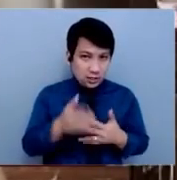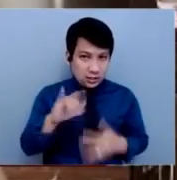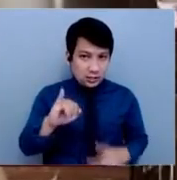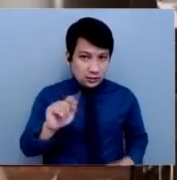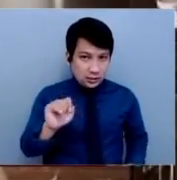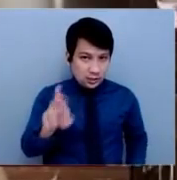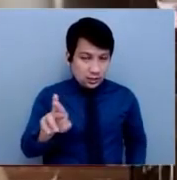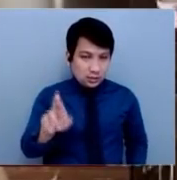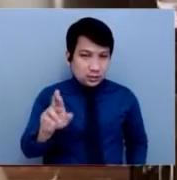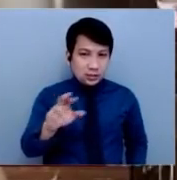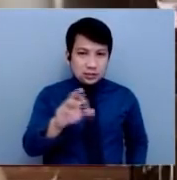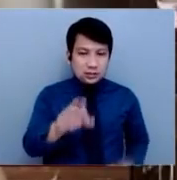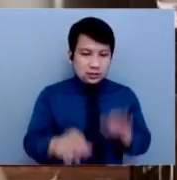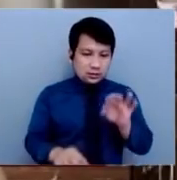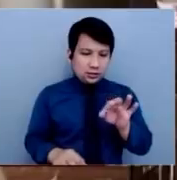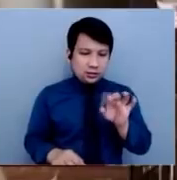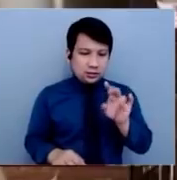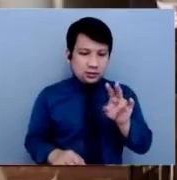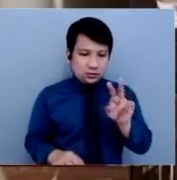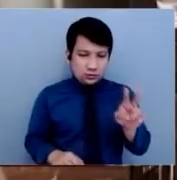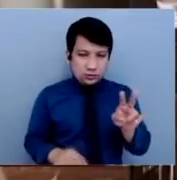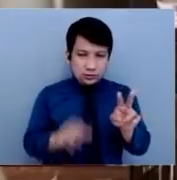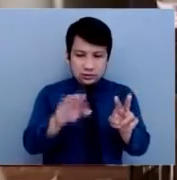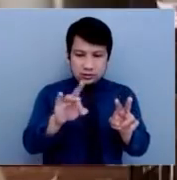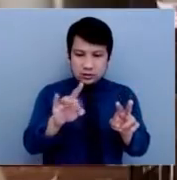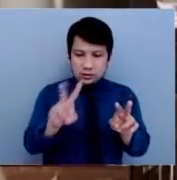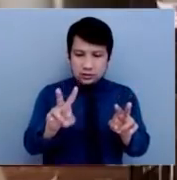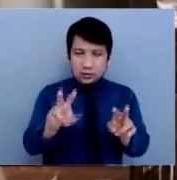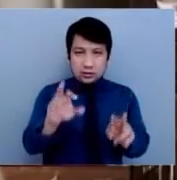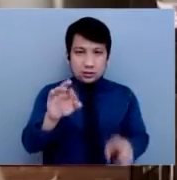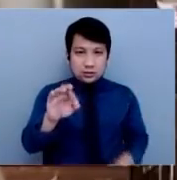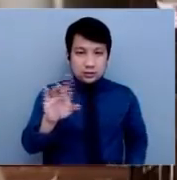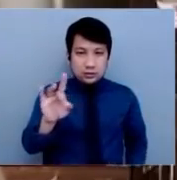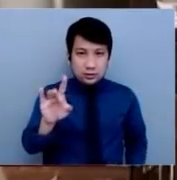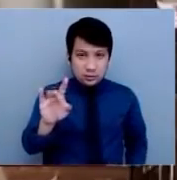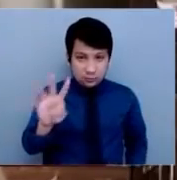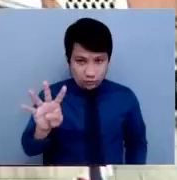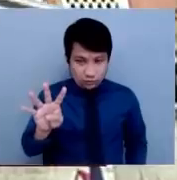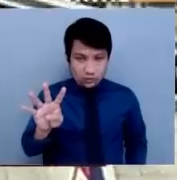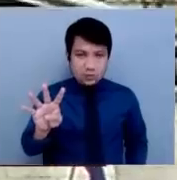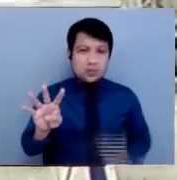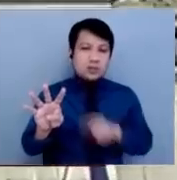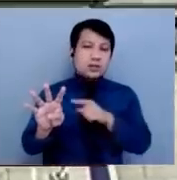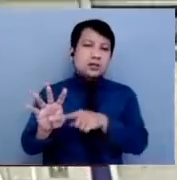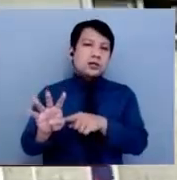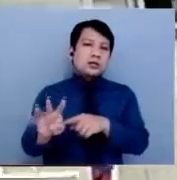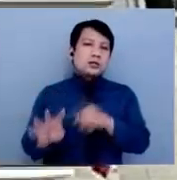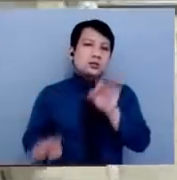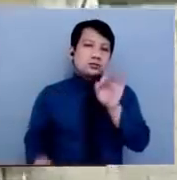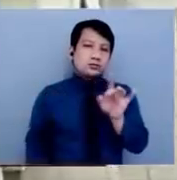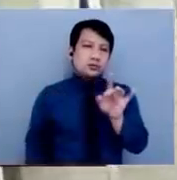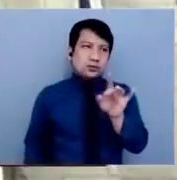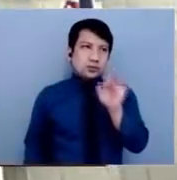Mm-hmm. 1982, 1983, at 1984. Ngayon, yung